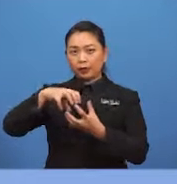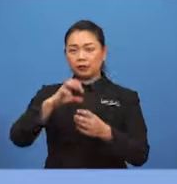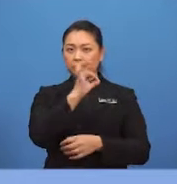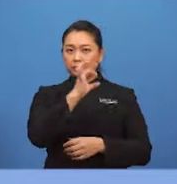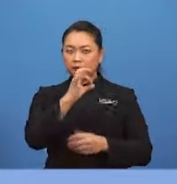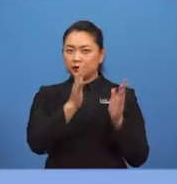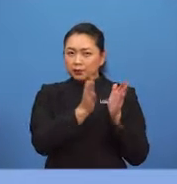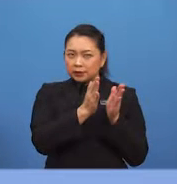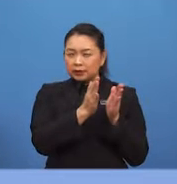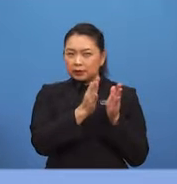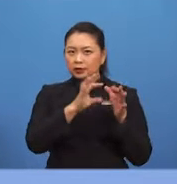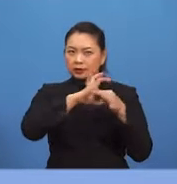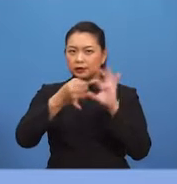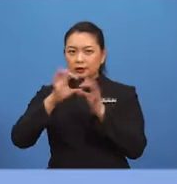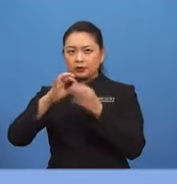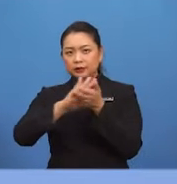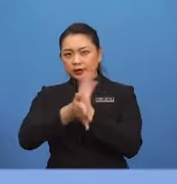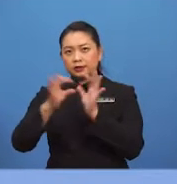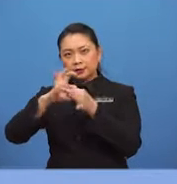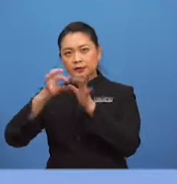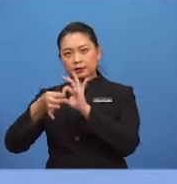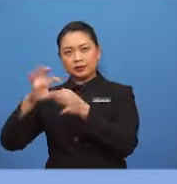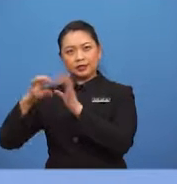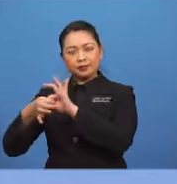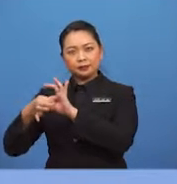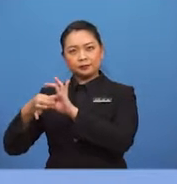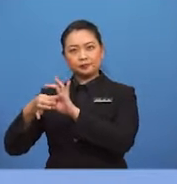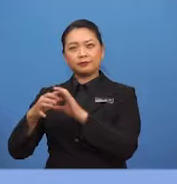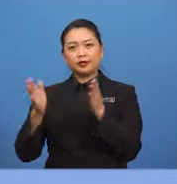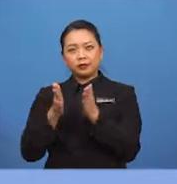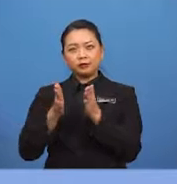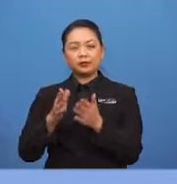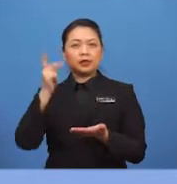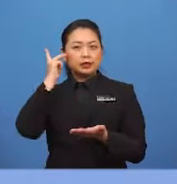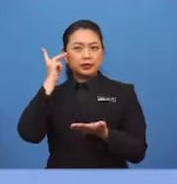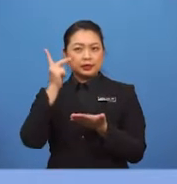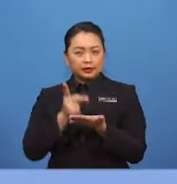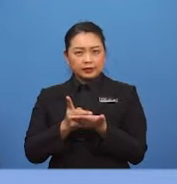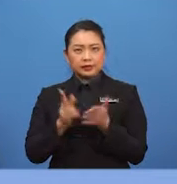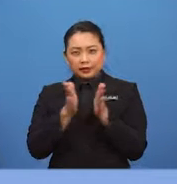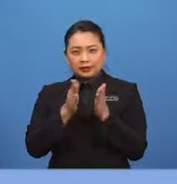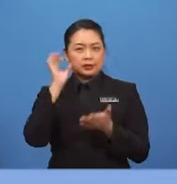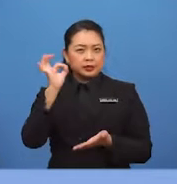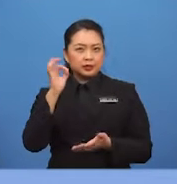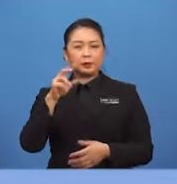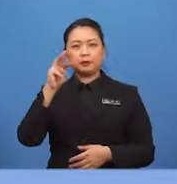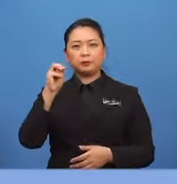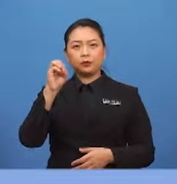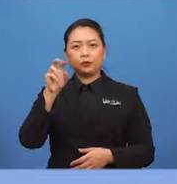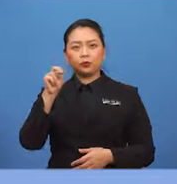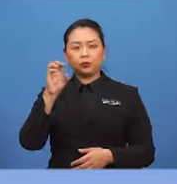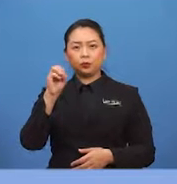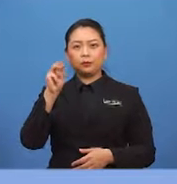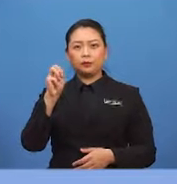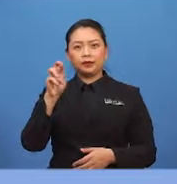unit molekul kecil. Unit-unit molekul kecil yang membentuk polimer dikenali